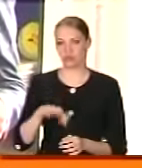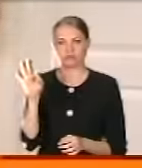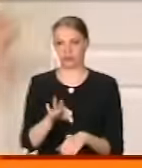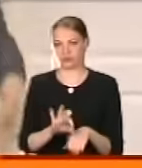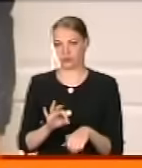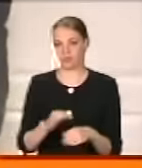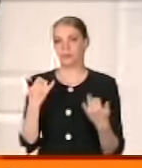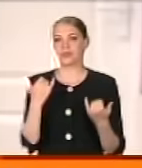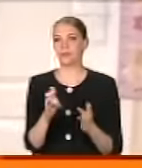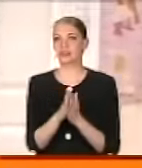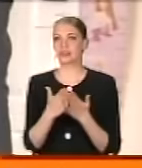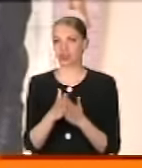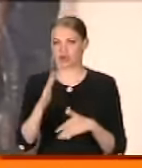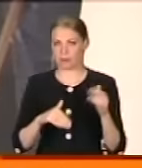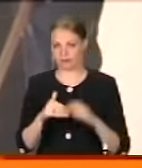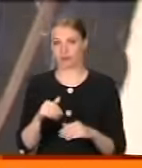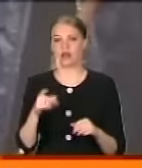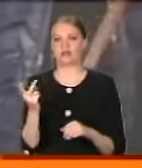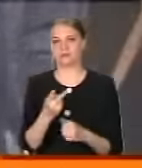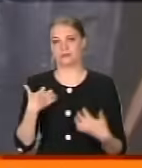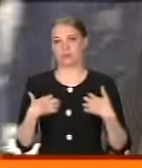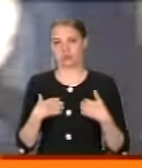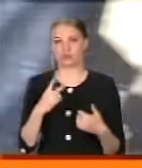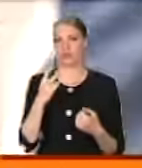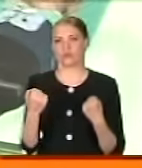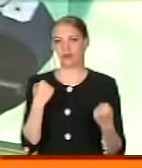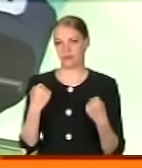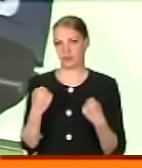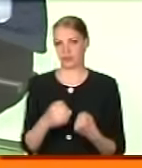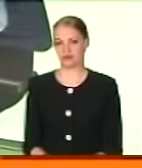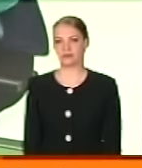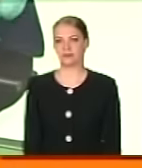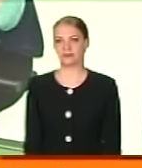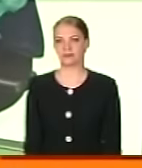хвор тепер изз книжками в руках подруги Поша на